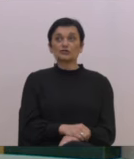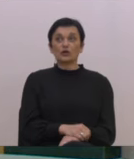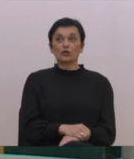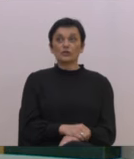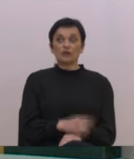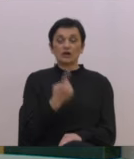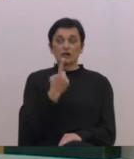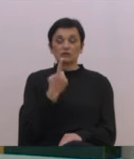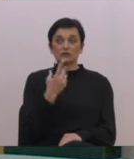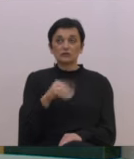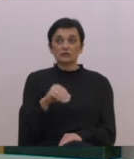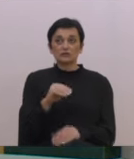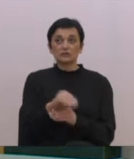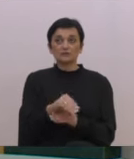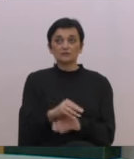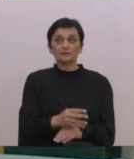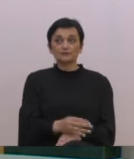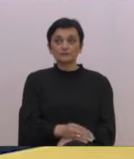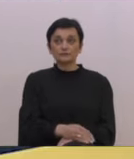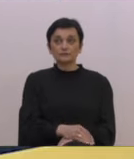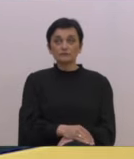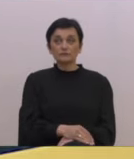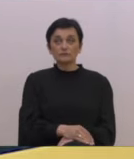ერთი წუთი დავუმატეთ.